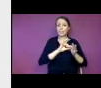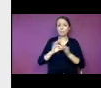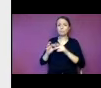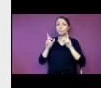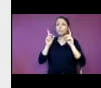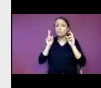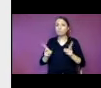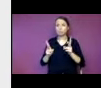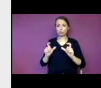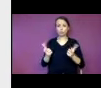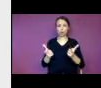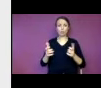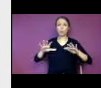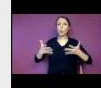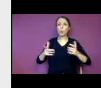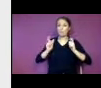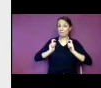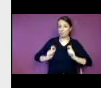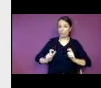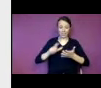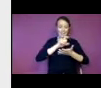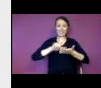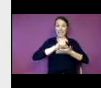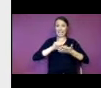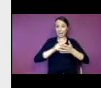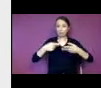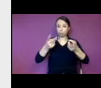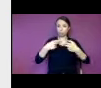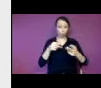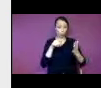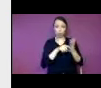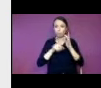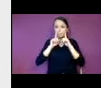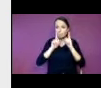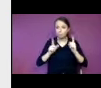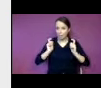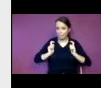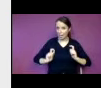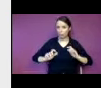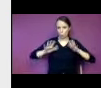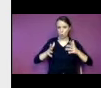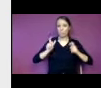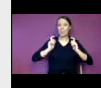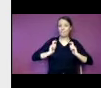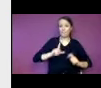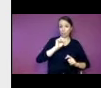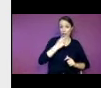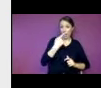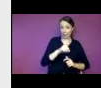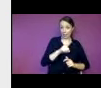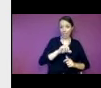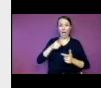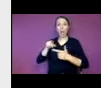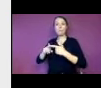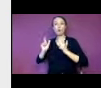wieś wyobrażona z Instagrama z Wieślandu, czy ta wieś, którą widzimy w trasie,